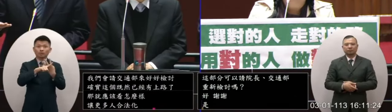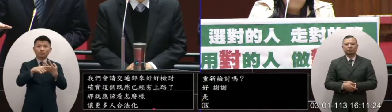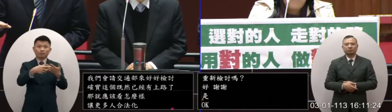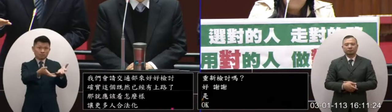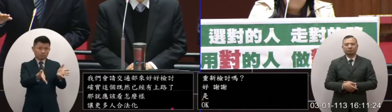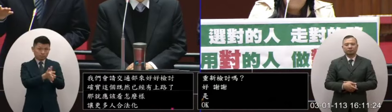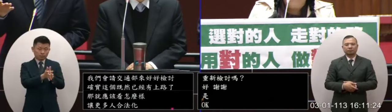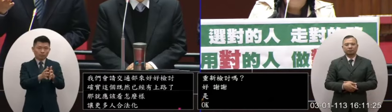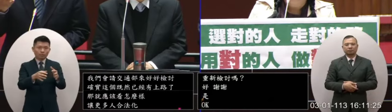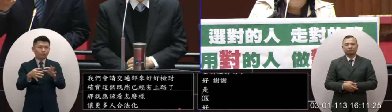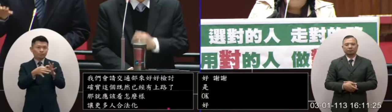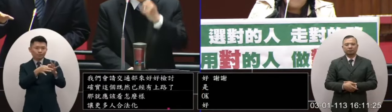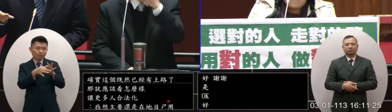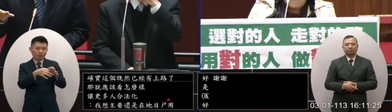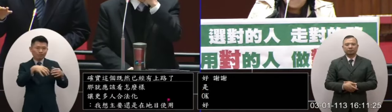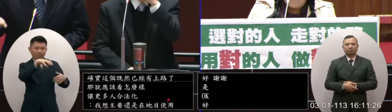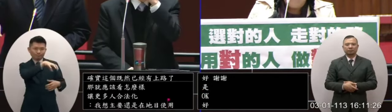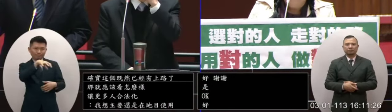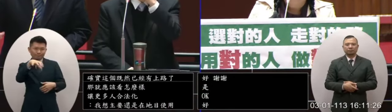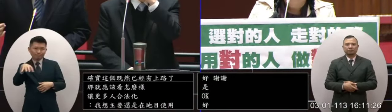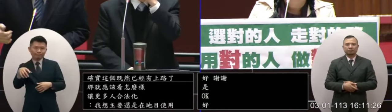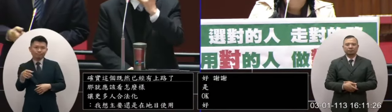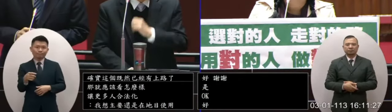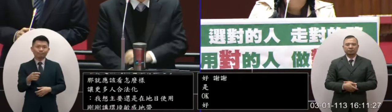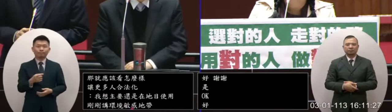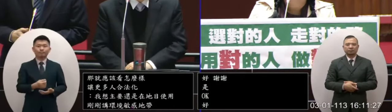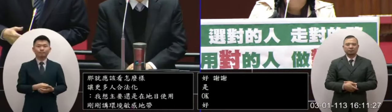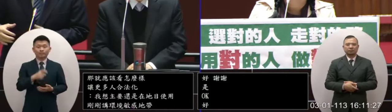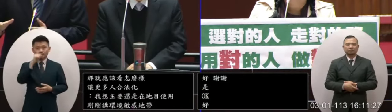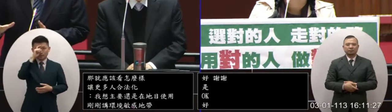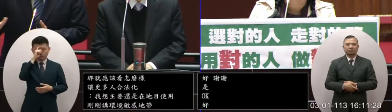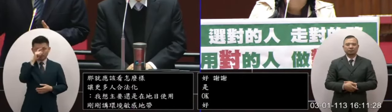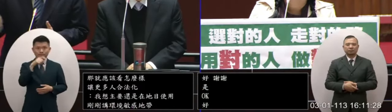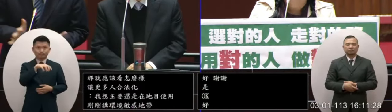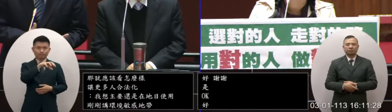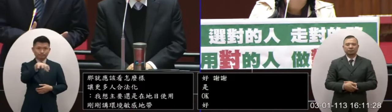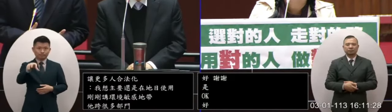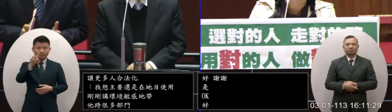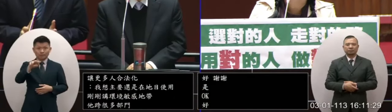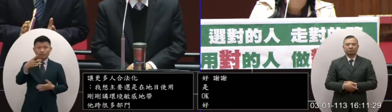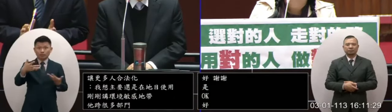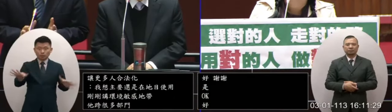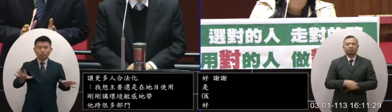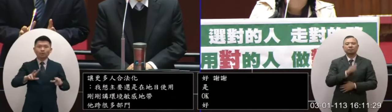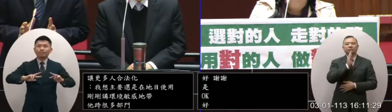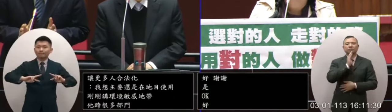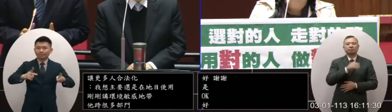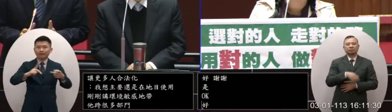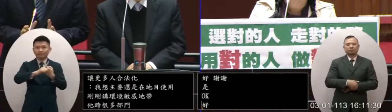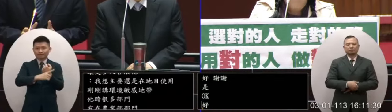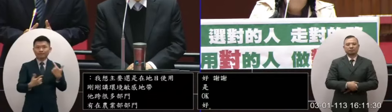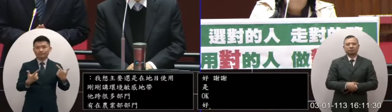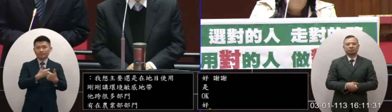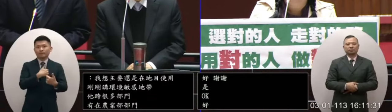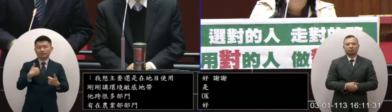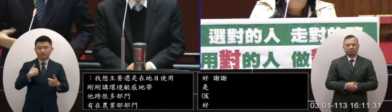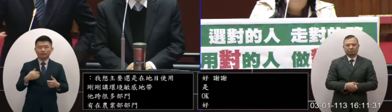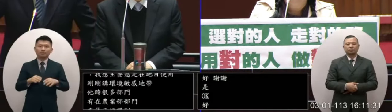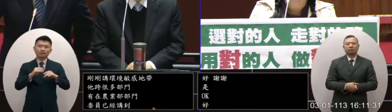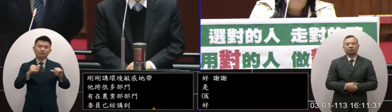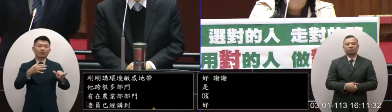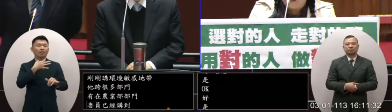想已经讲到就是说我们希望把2000多场违法的那合法，的确现在碰到这个用地的瓶颈。